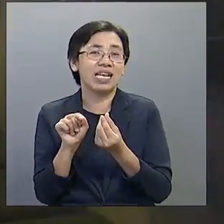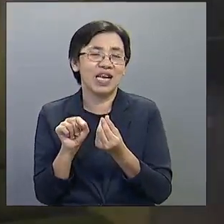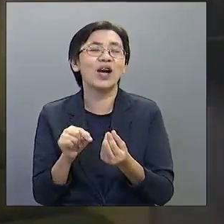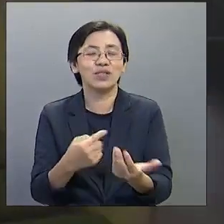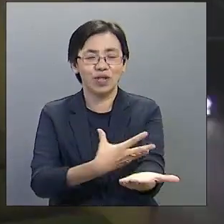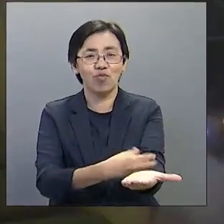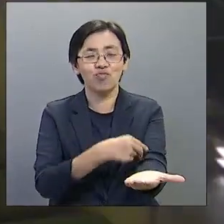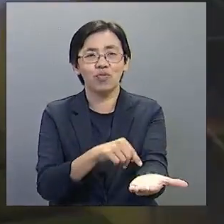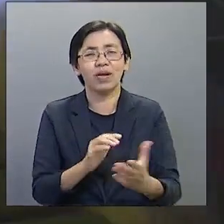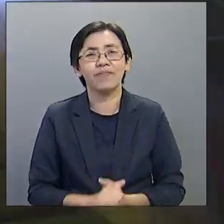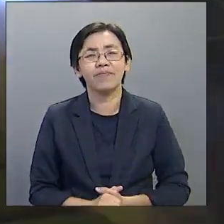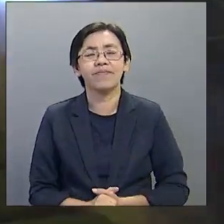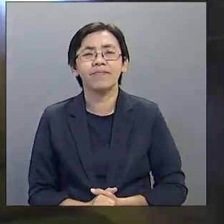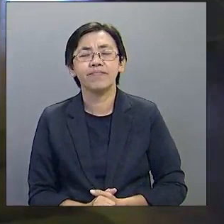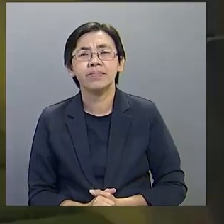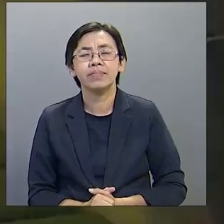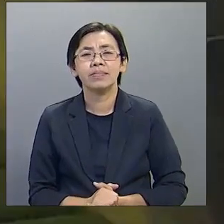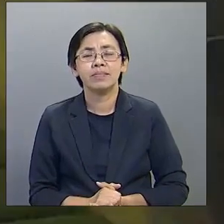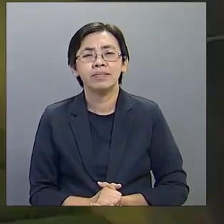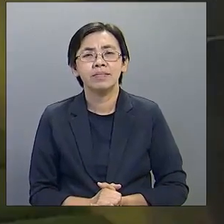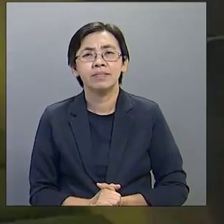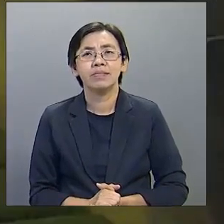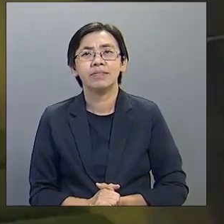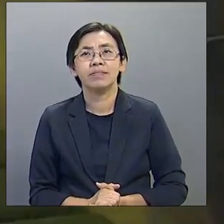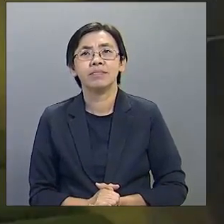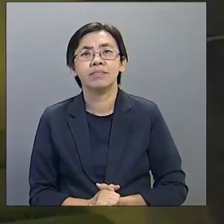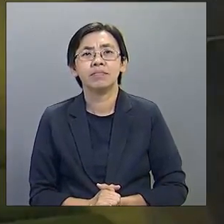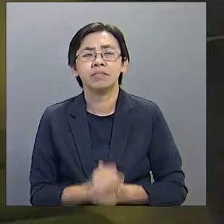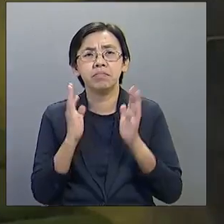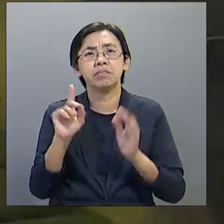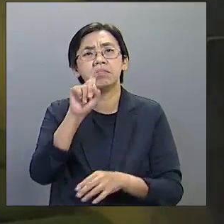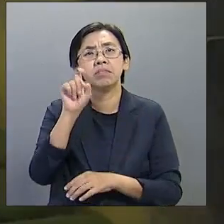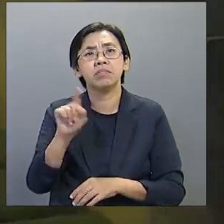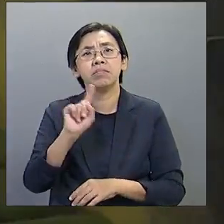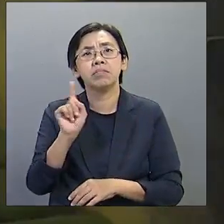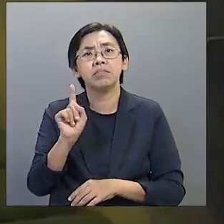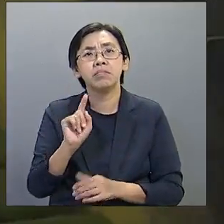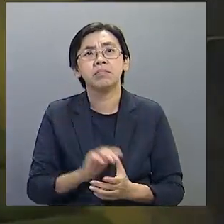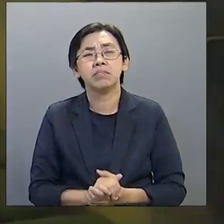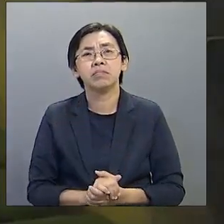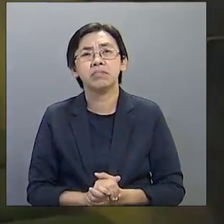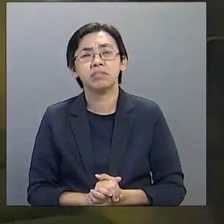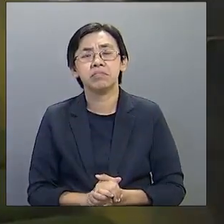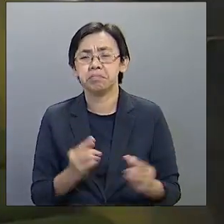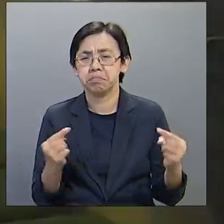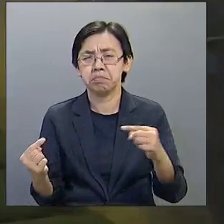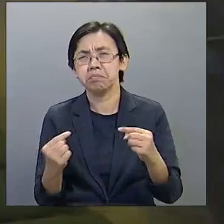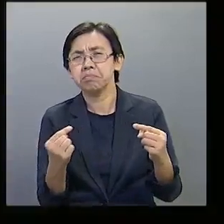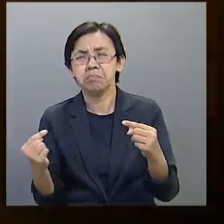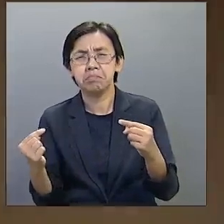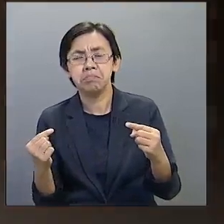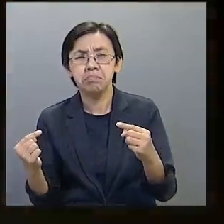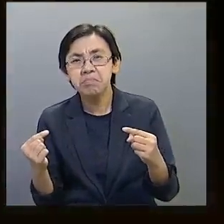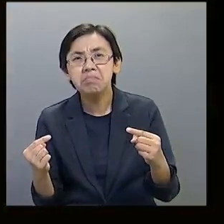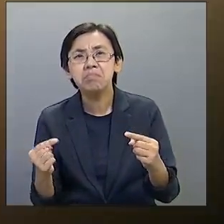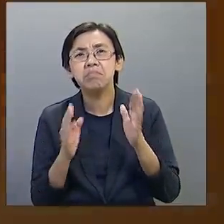ค่ะแต่ทีนี้เนี่ยสิ่งที่คงจะต้องติดตามกันก็คือการตอบโต้ของคนที่เ